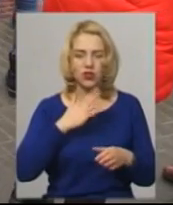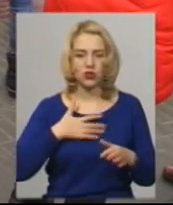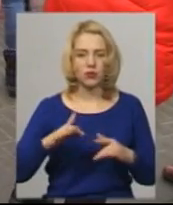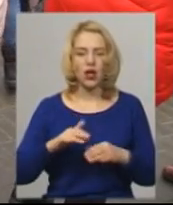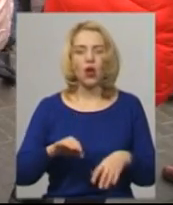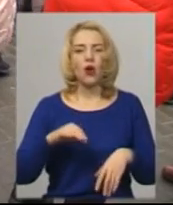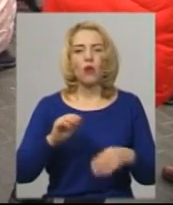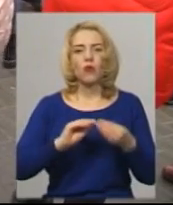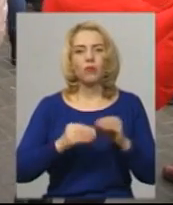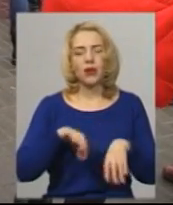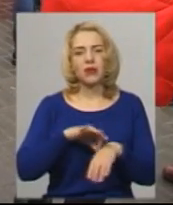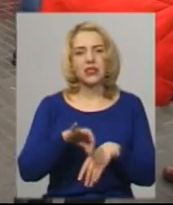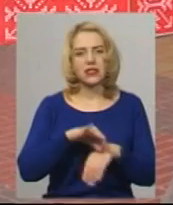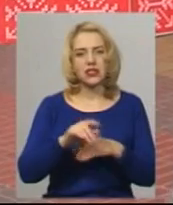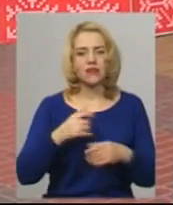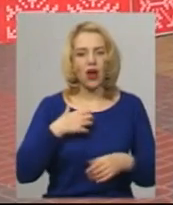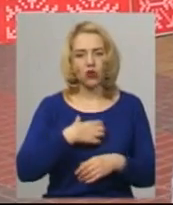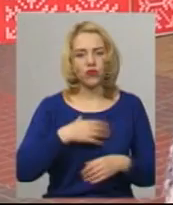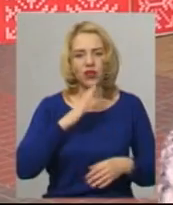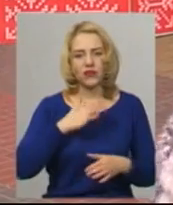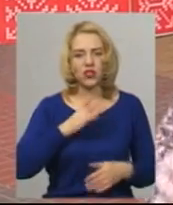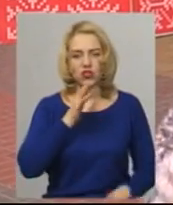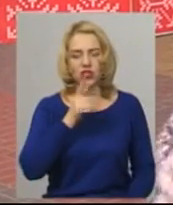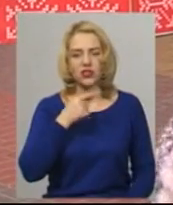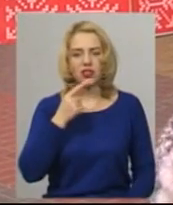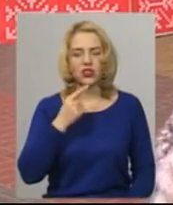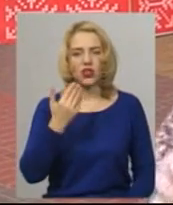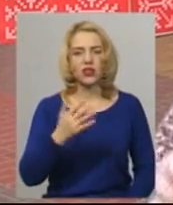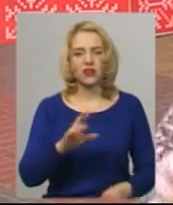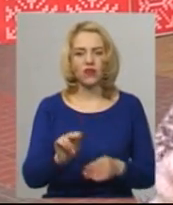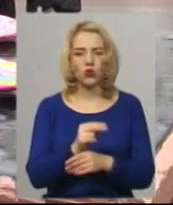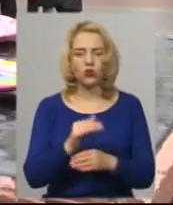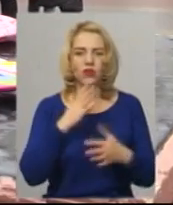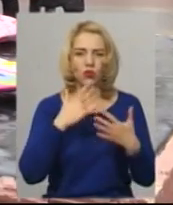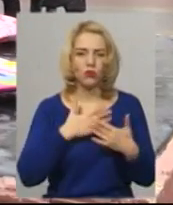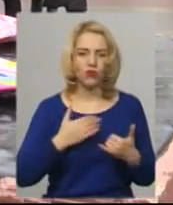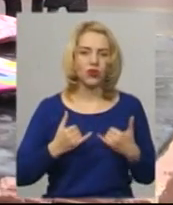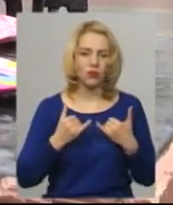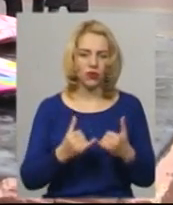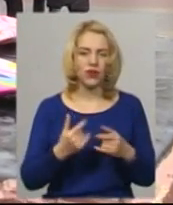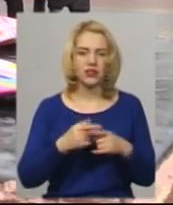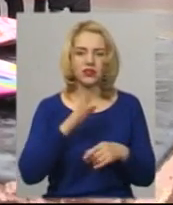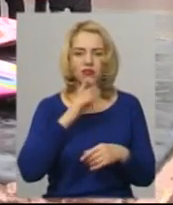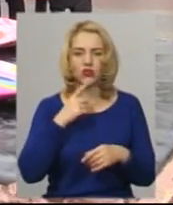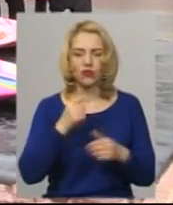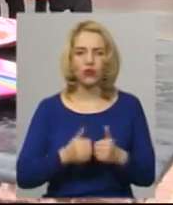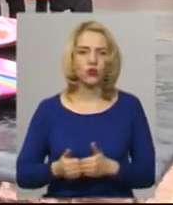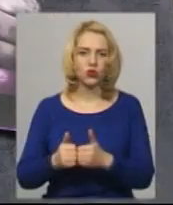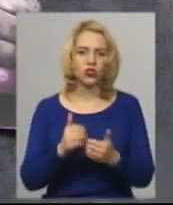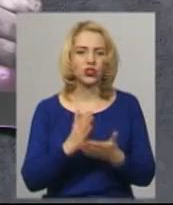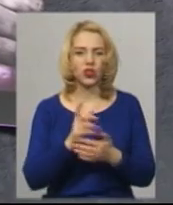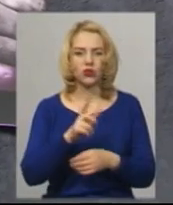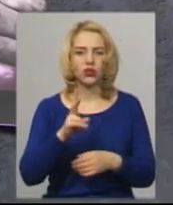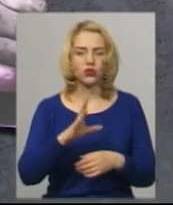Проблема насильства актуальна в наш час, каже хмельничанка Катерина. Попри те, що її виховували в любові та повазі, дівчина каже, в її оточенні є люди, які